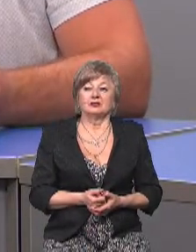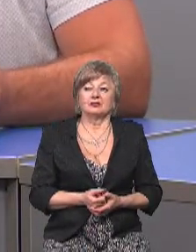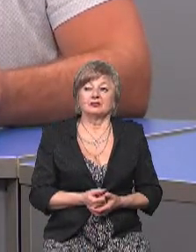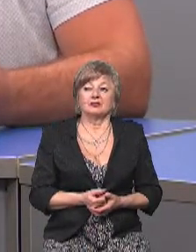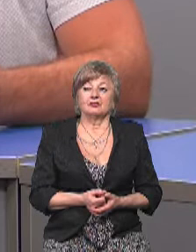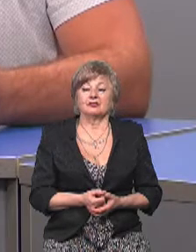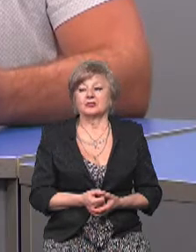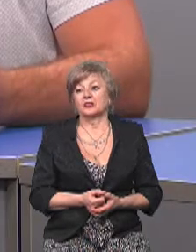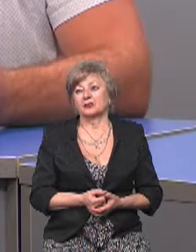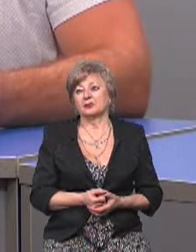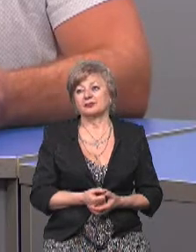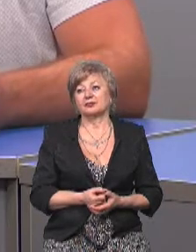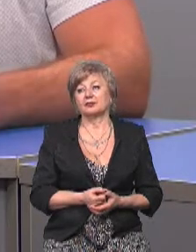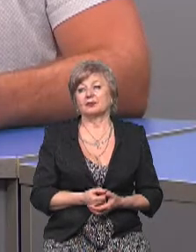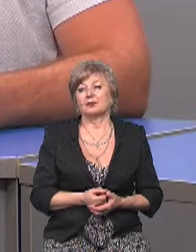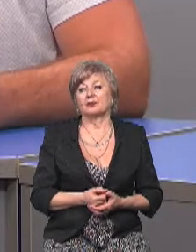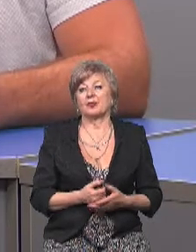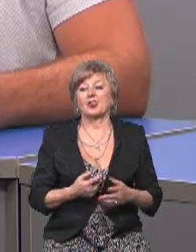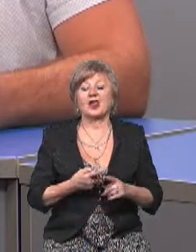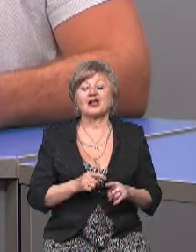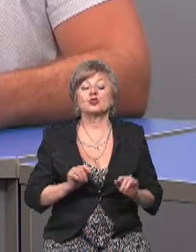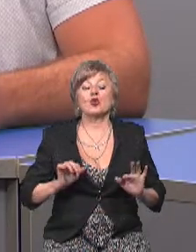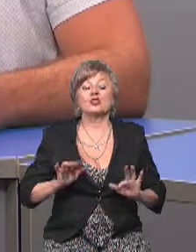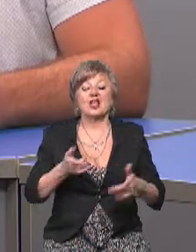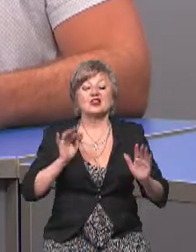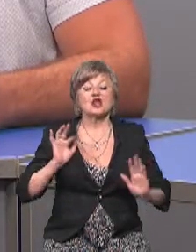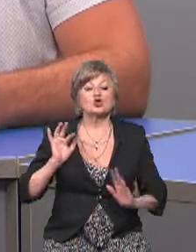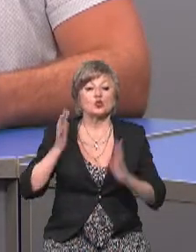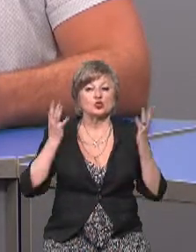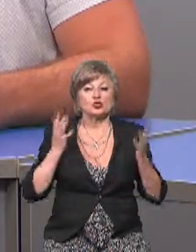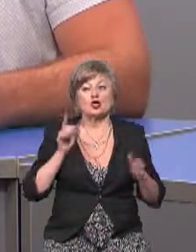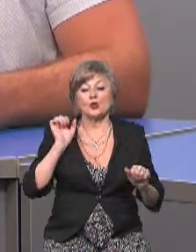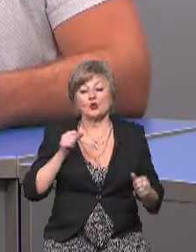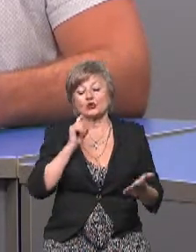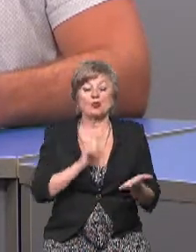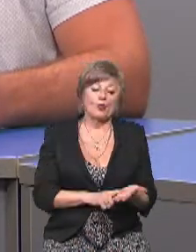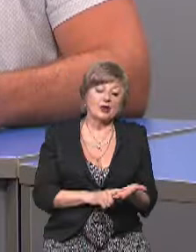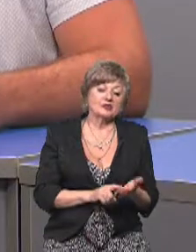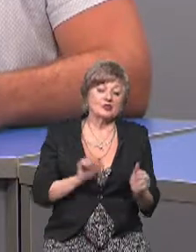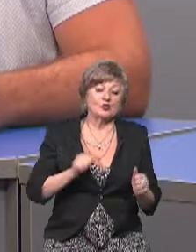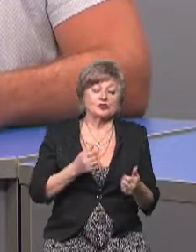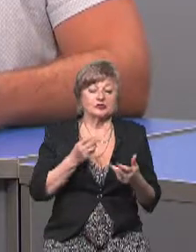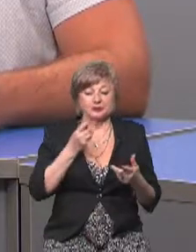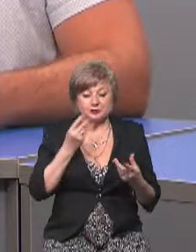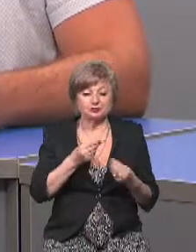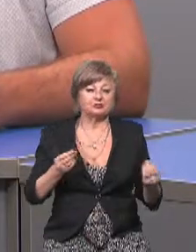скоріш за все, це, як говориться, діло случая. Можна і попастись, але